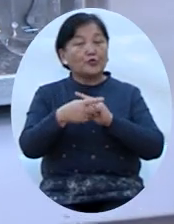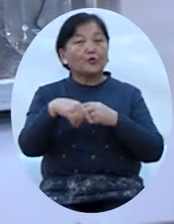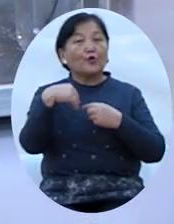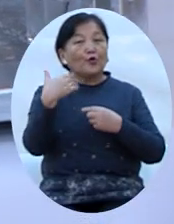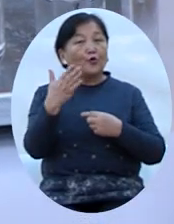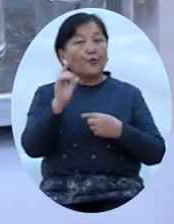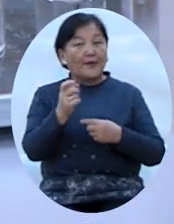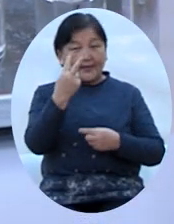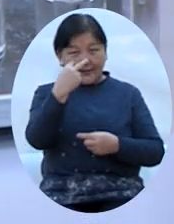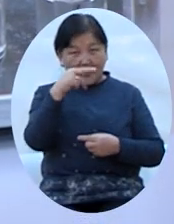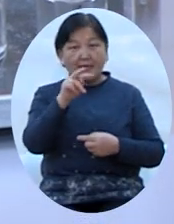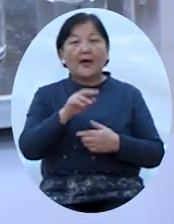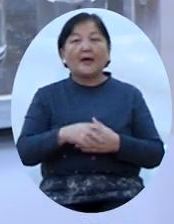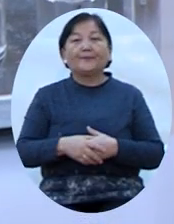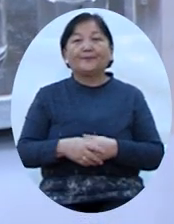шалгая.